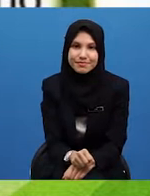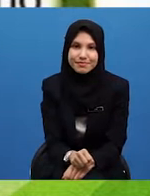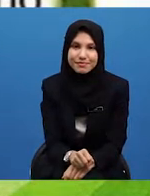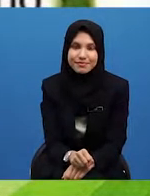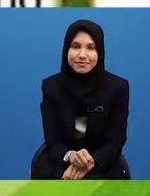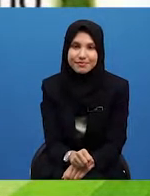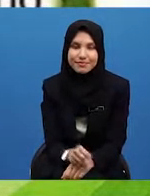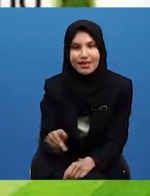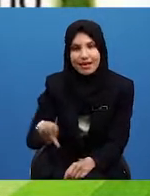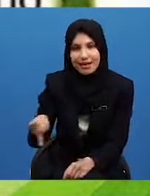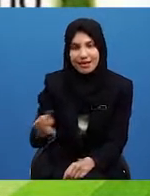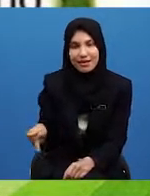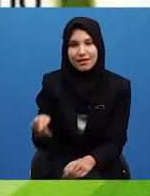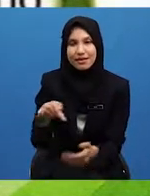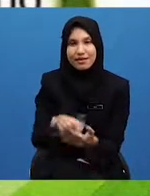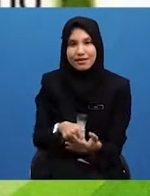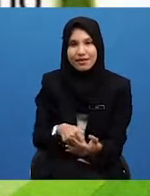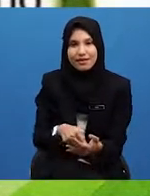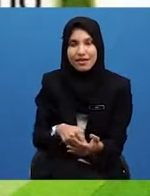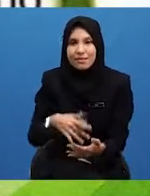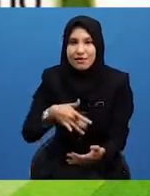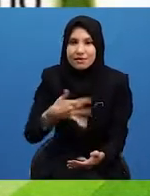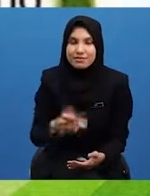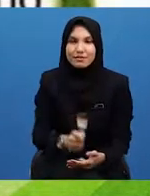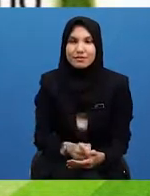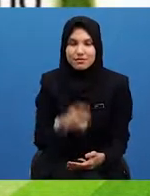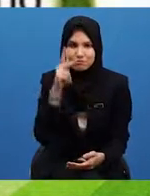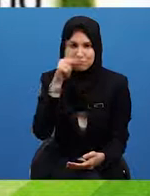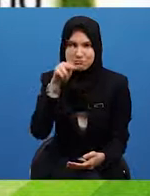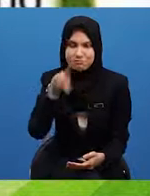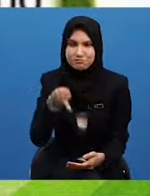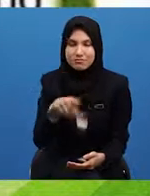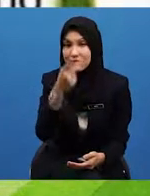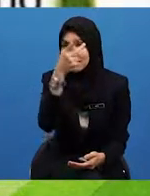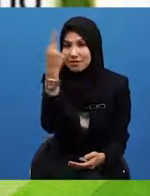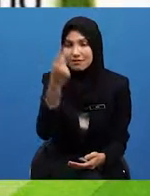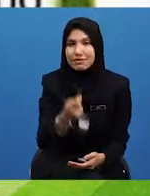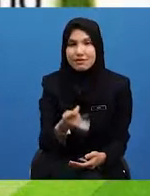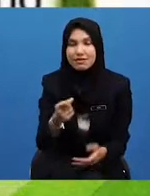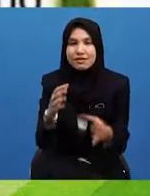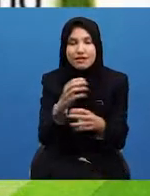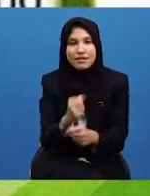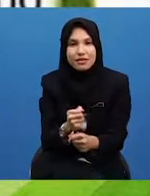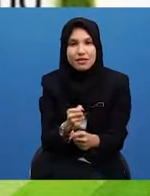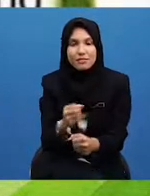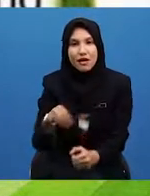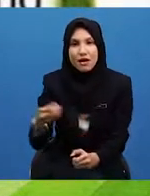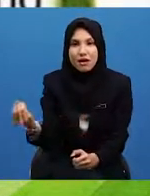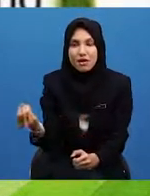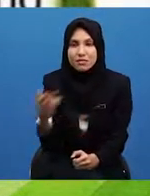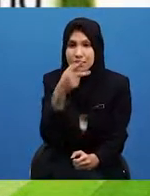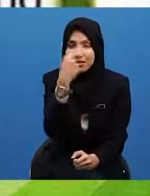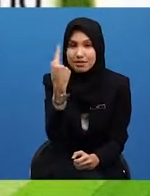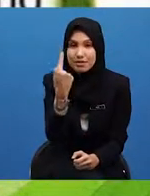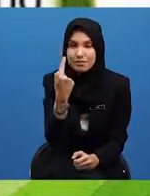karena karena ini brush pendingin krane terdapat objek hitam